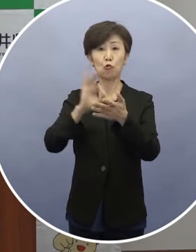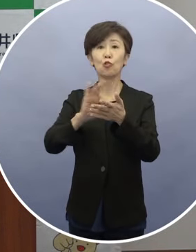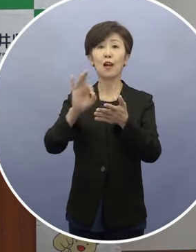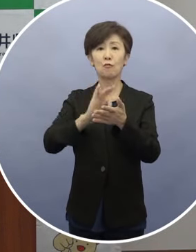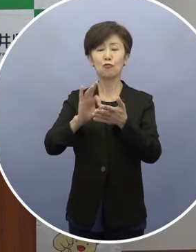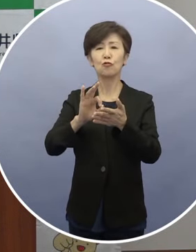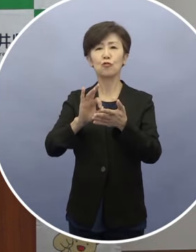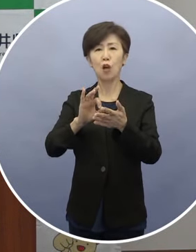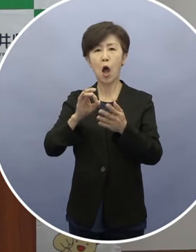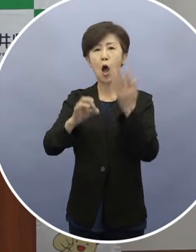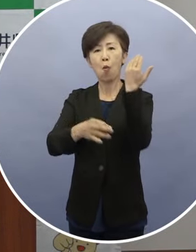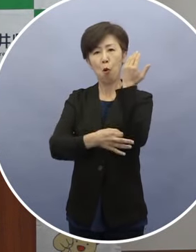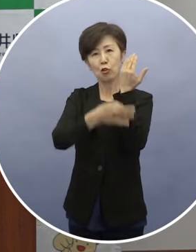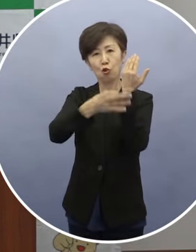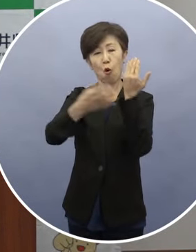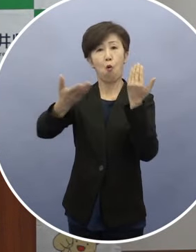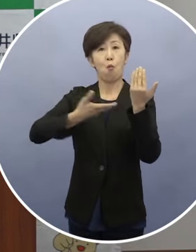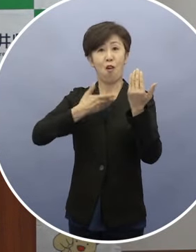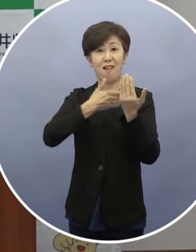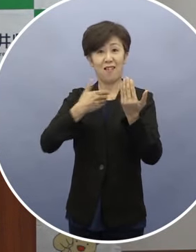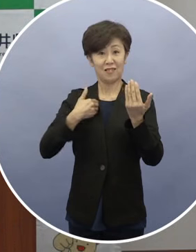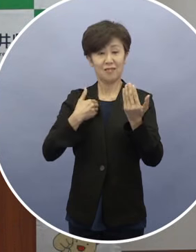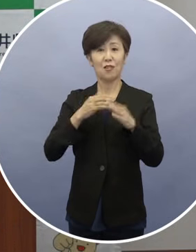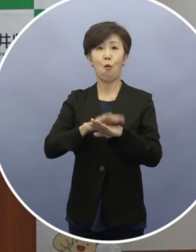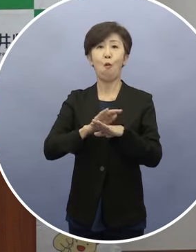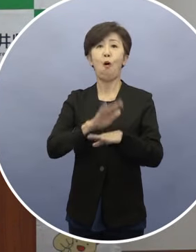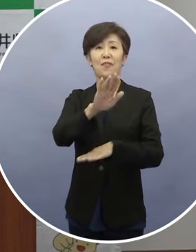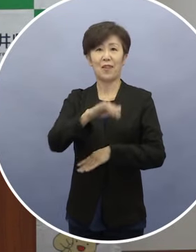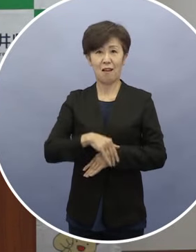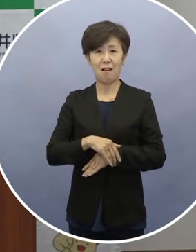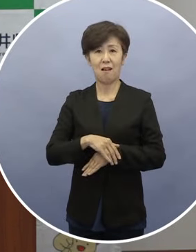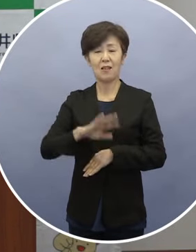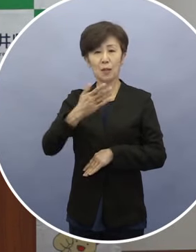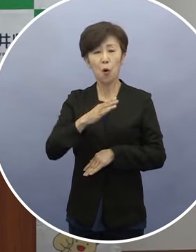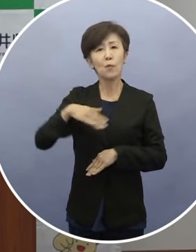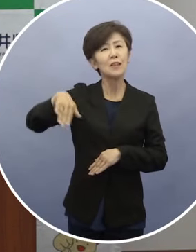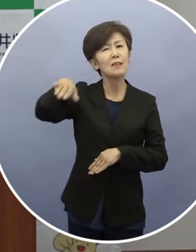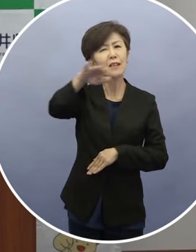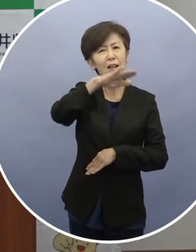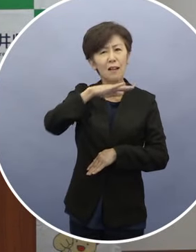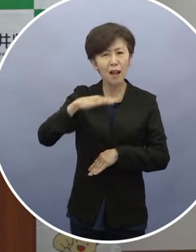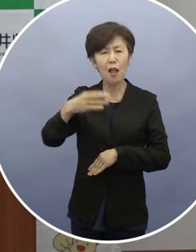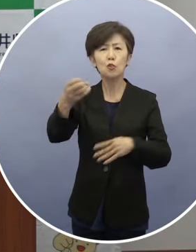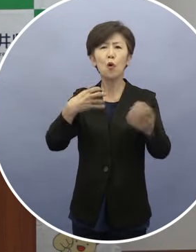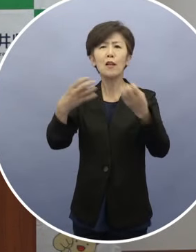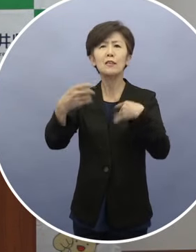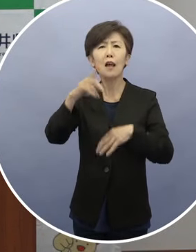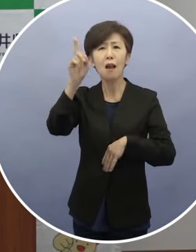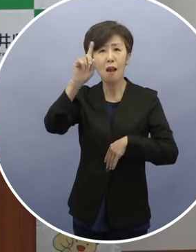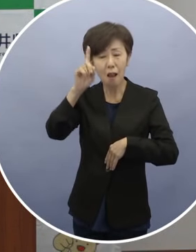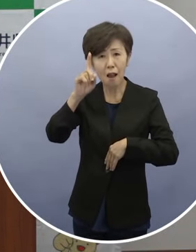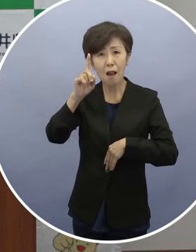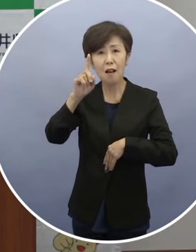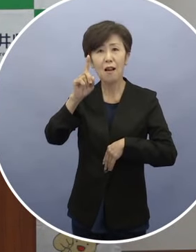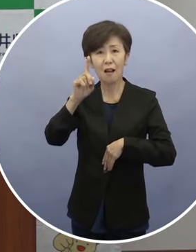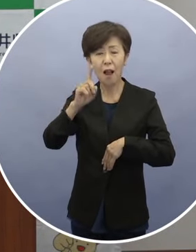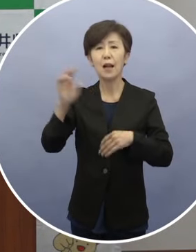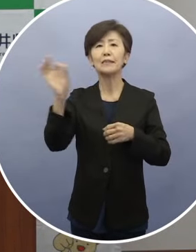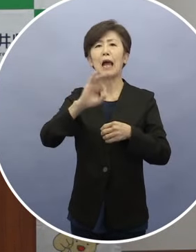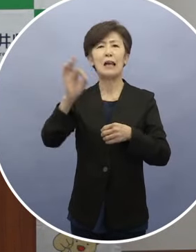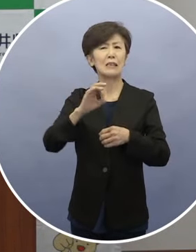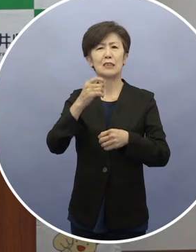と、こういうことができたんですけれども、皆様方からですね、このチャージができないのは非常に使い勝手が